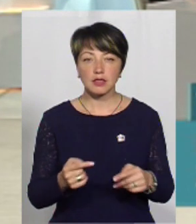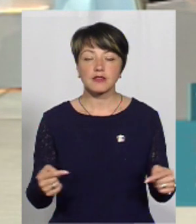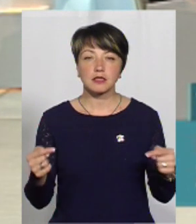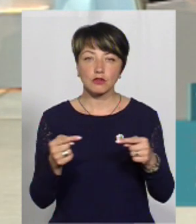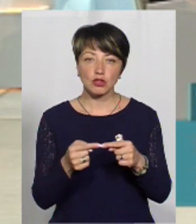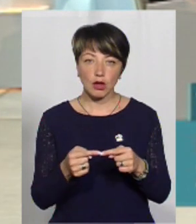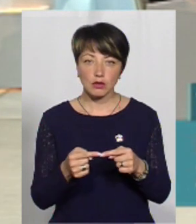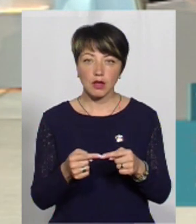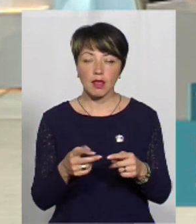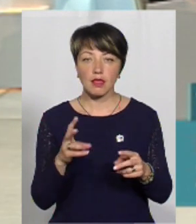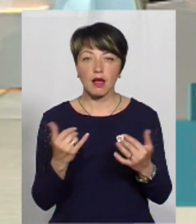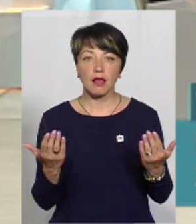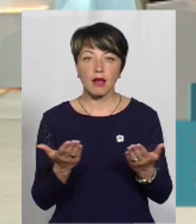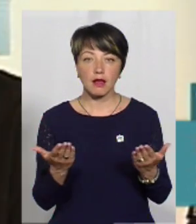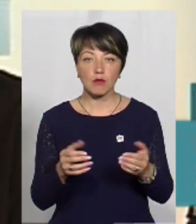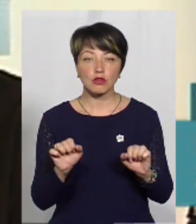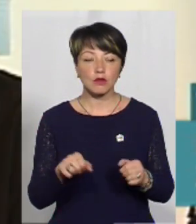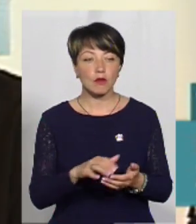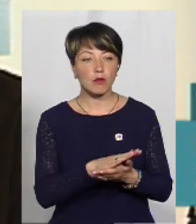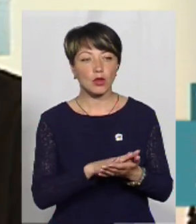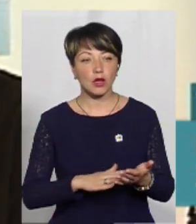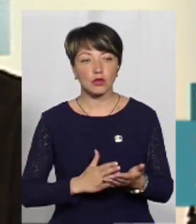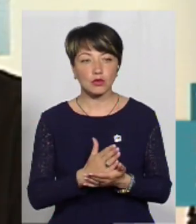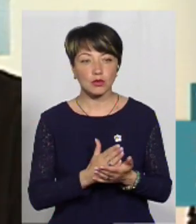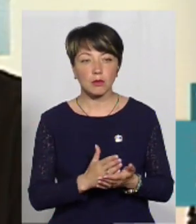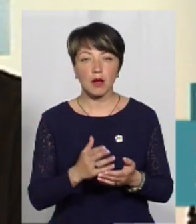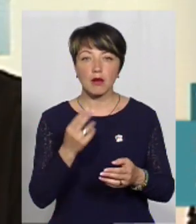визначається, на якій, можливо, в подальшій службі